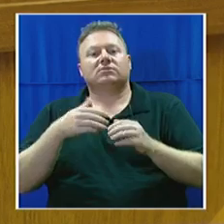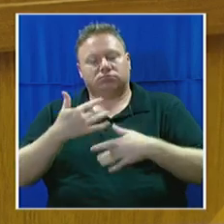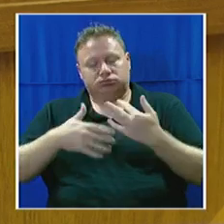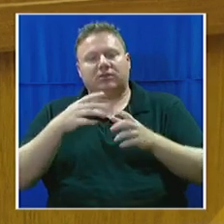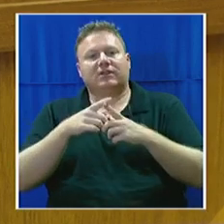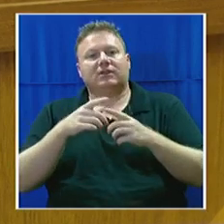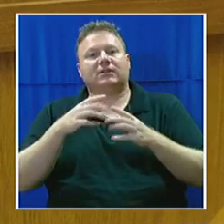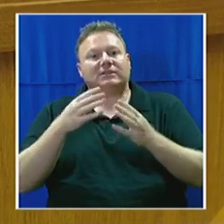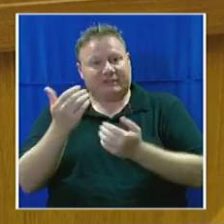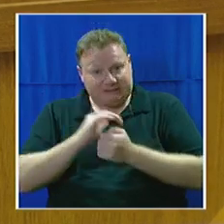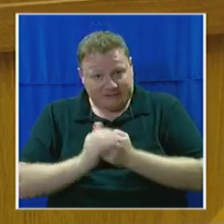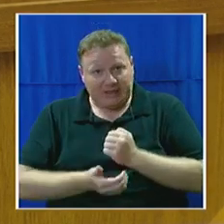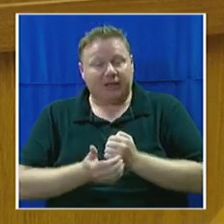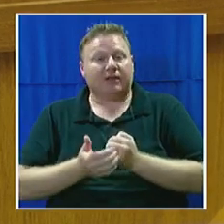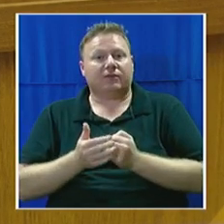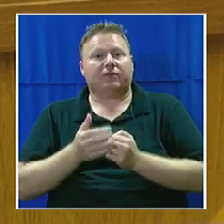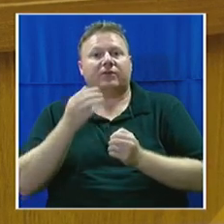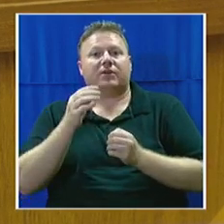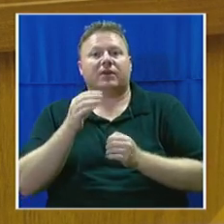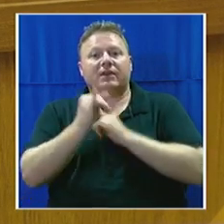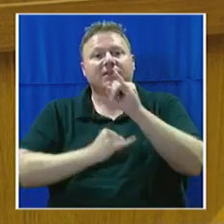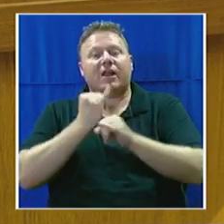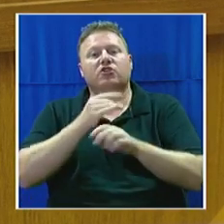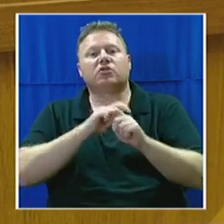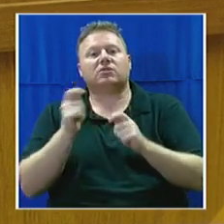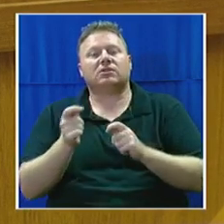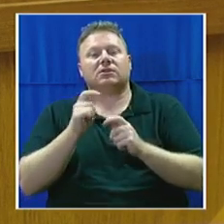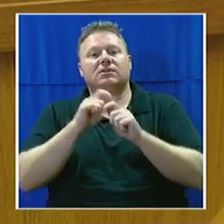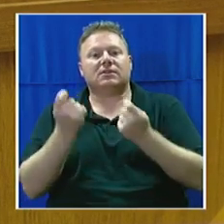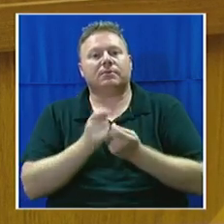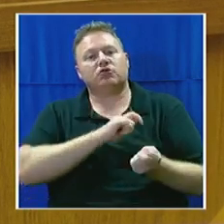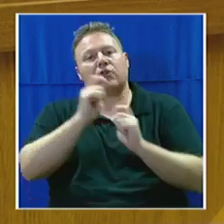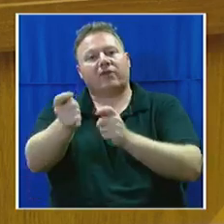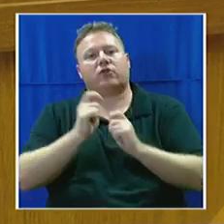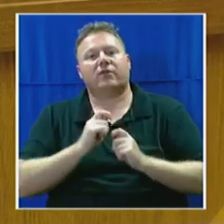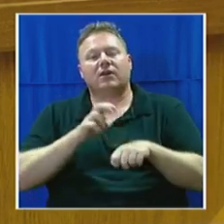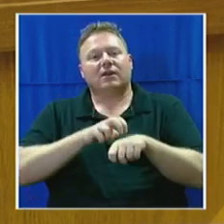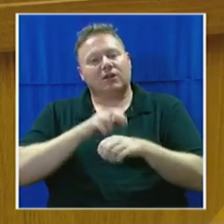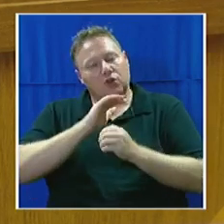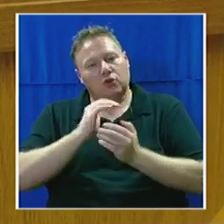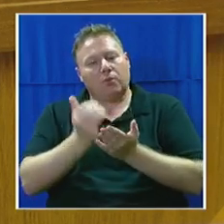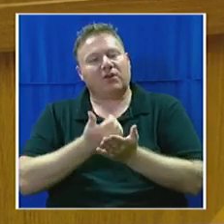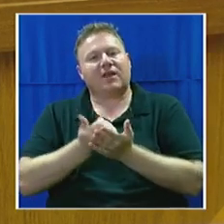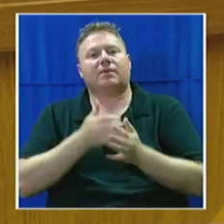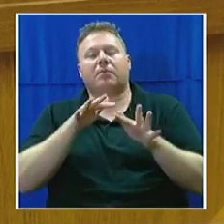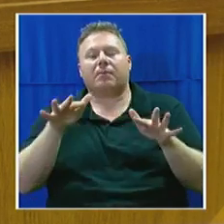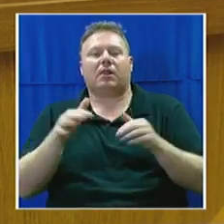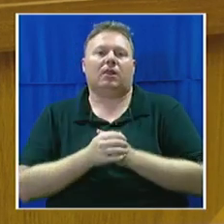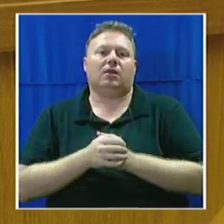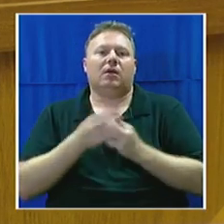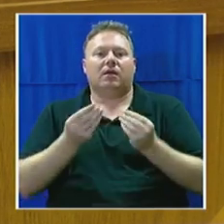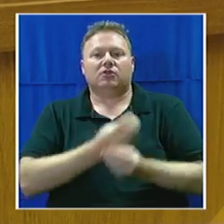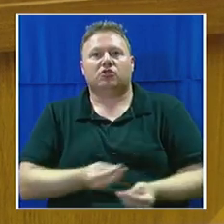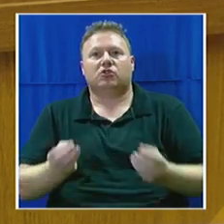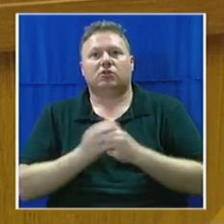en andersom. Ons moet ons atlete en ons landsburgers beskerm, ons moet ook ons kinders beskerm. On these two matters, I'm looking forward